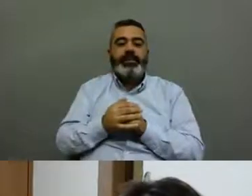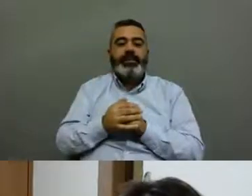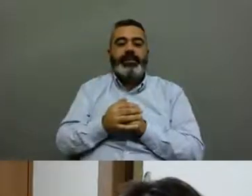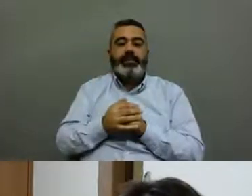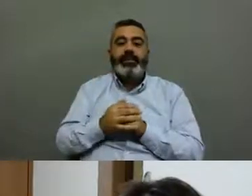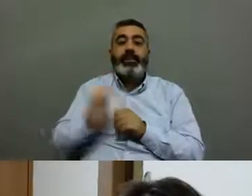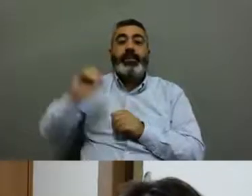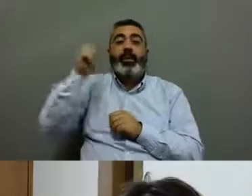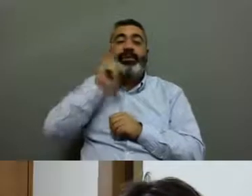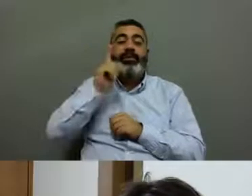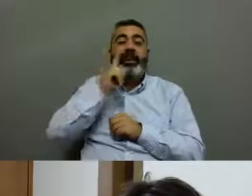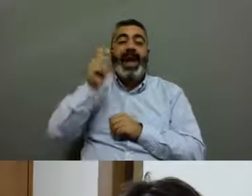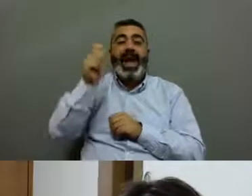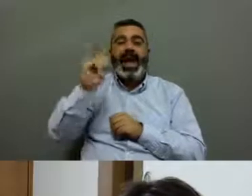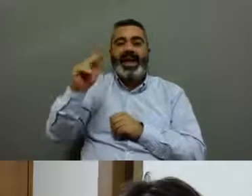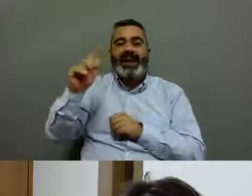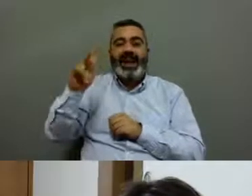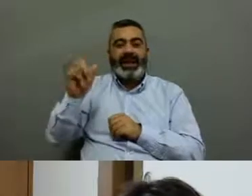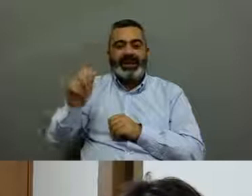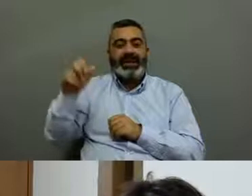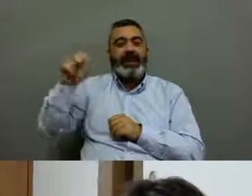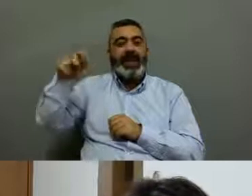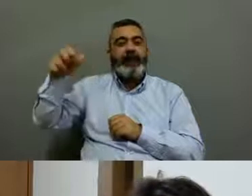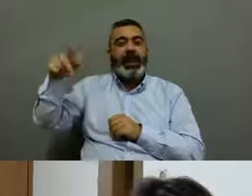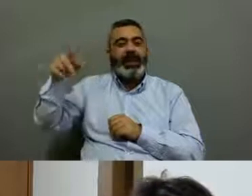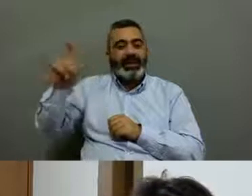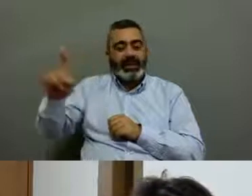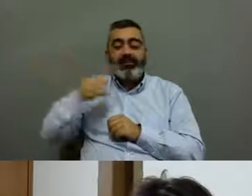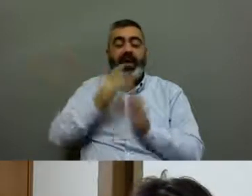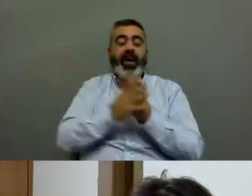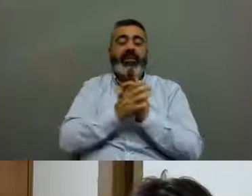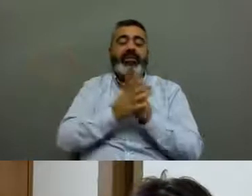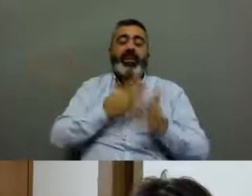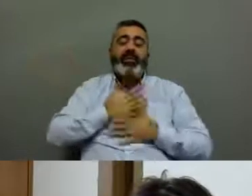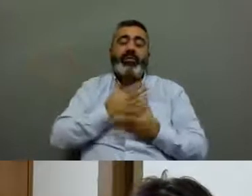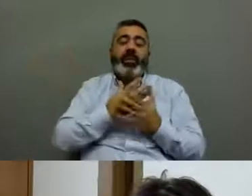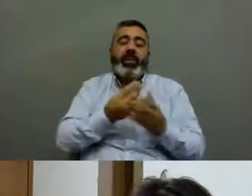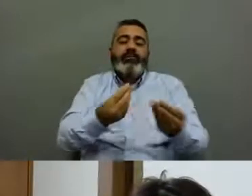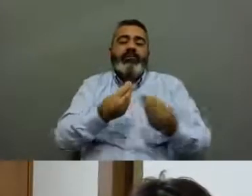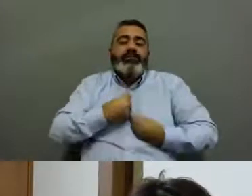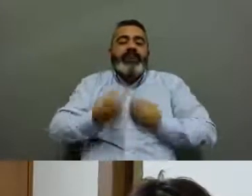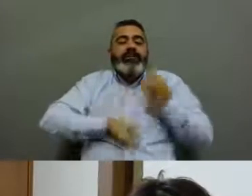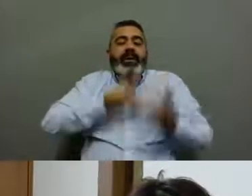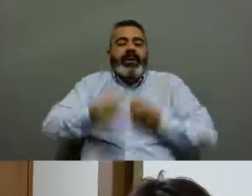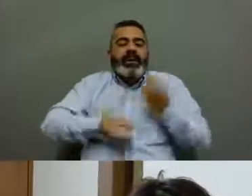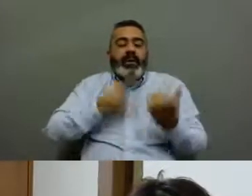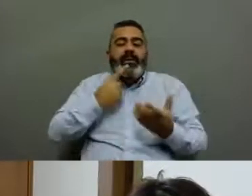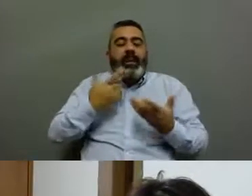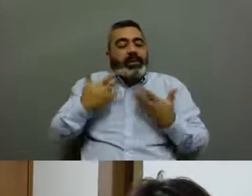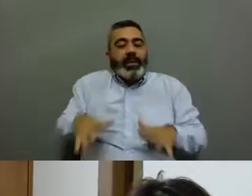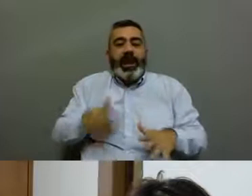κυρία Εκατερίνη Σαμάντη, σας ευχαριστούμε πολύ για όλα αυτά τα συναισθήματα που μας δώσατε την ευκαιρία να